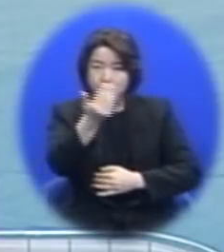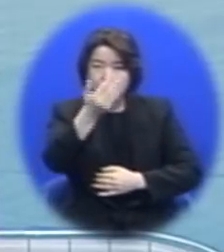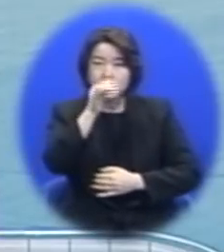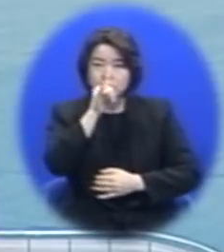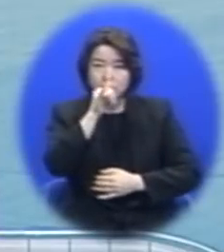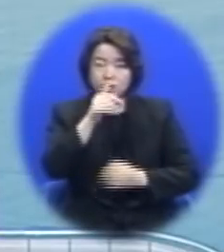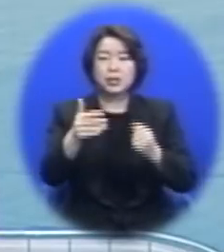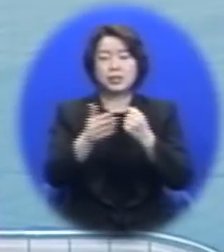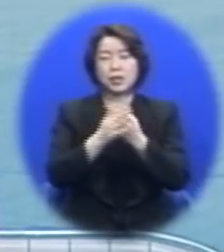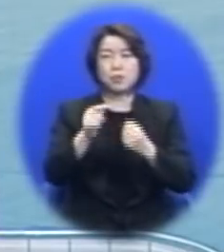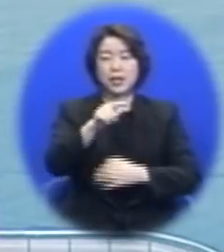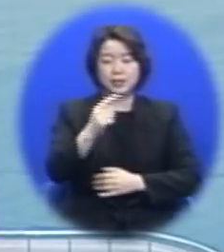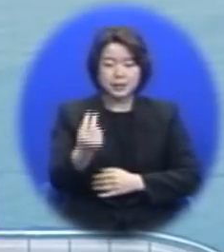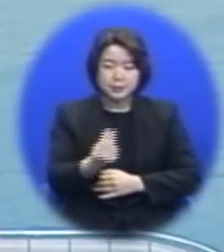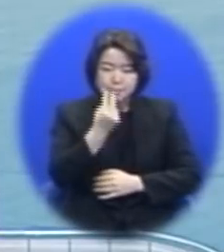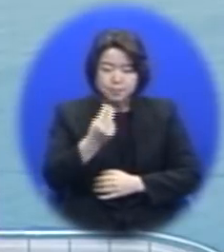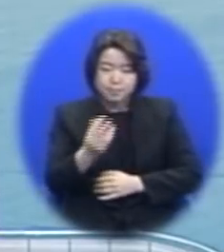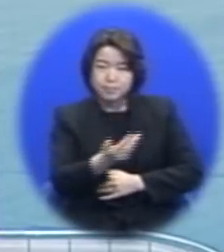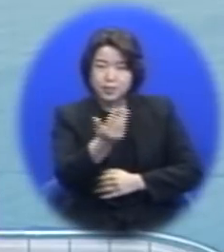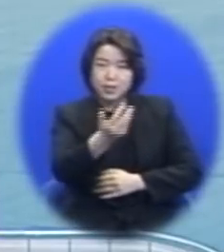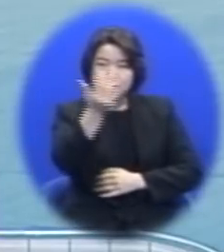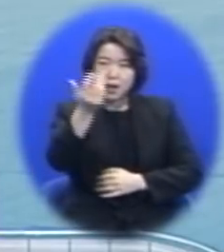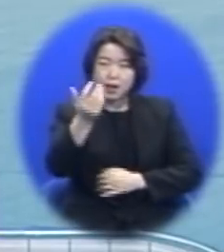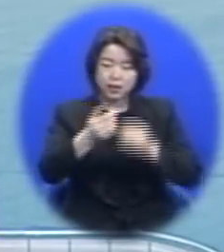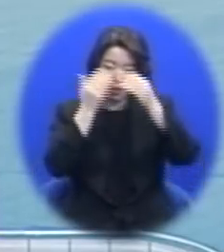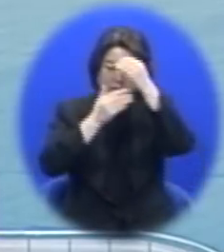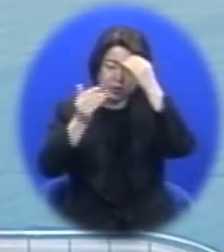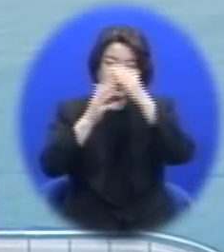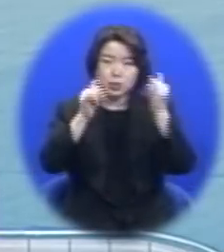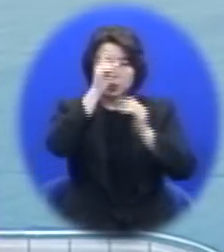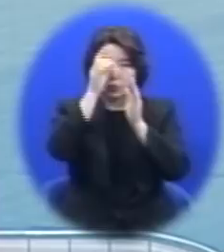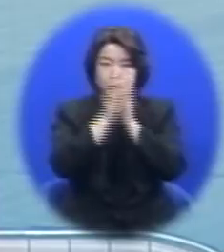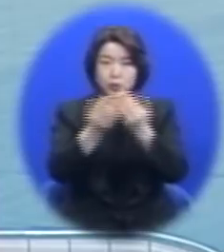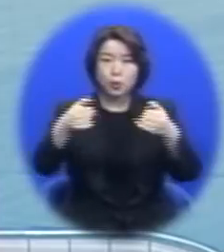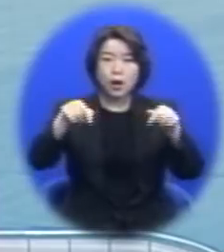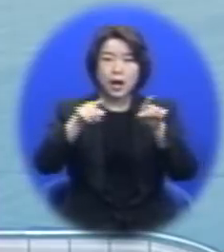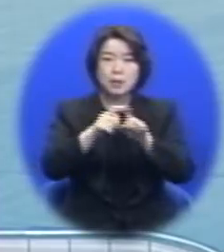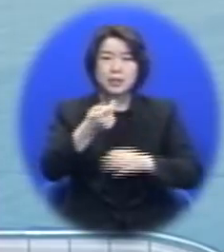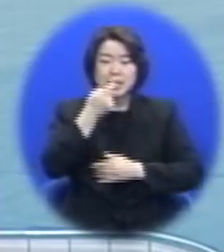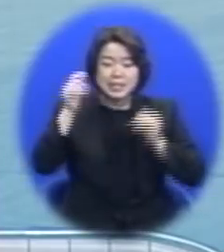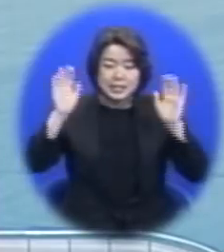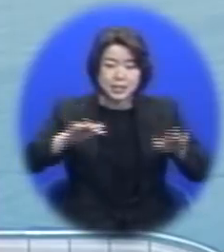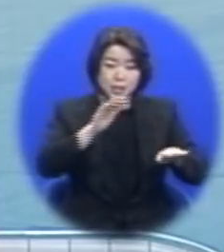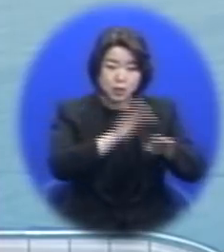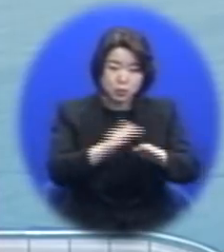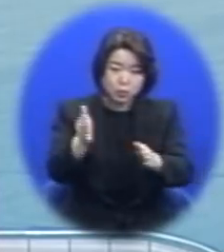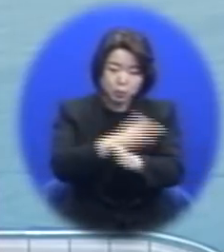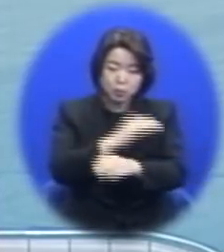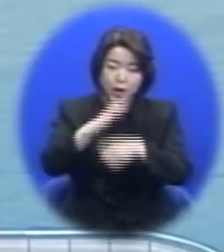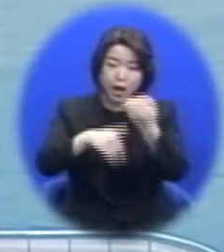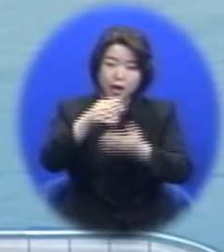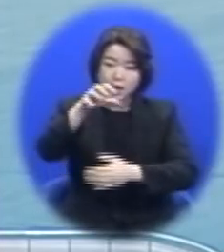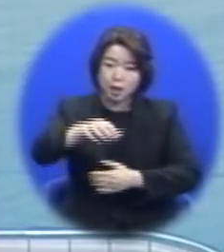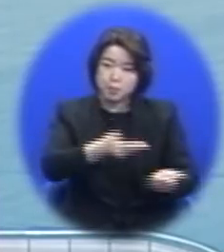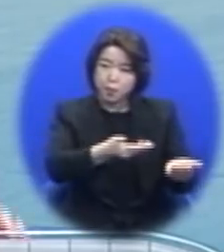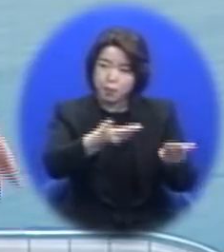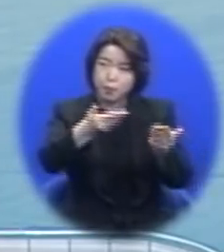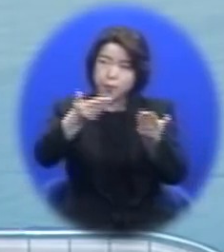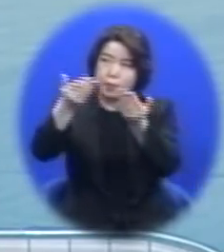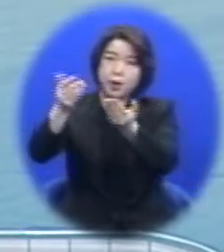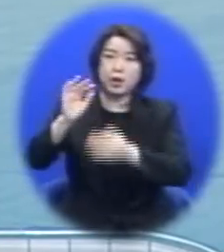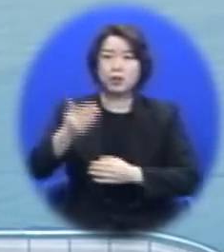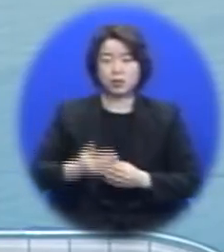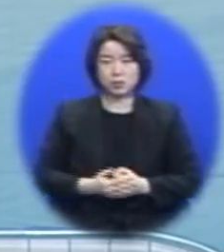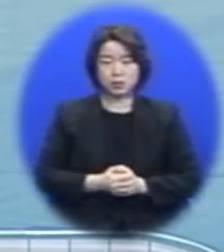연기가 성도들의 연기와 함께 천사의 손으로부터 하나님 앞으로 올라갔습니다.